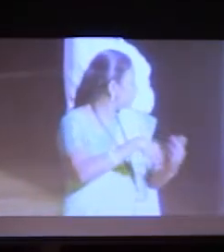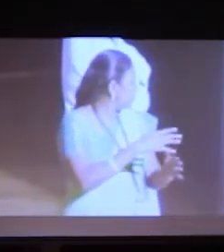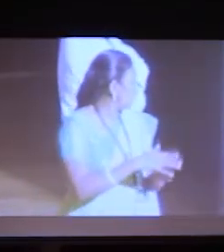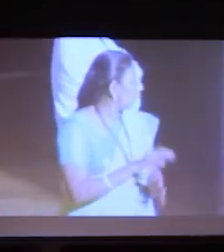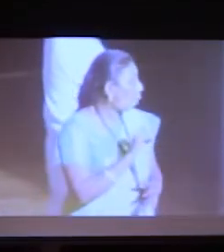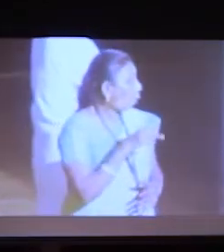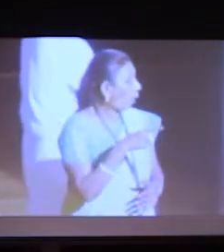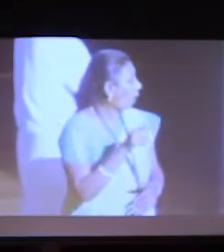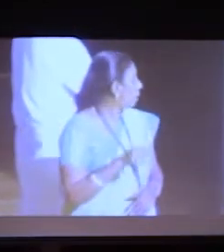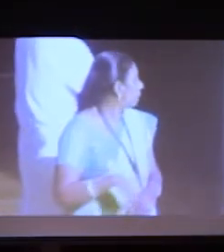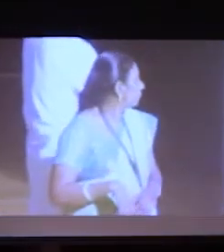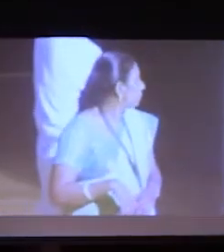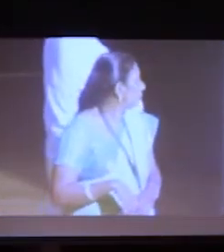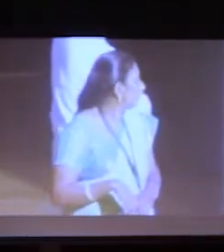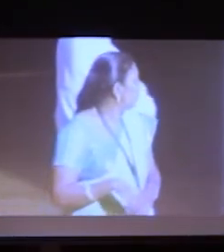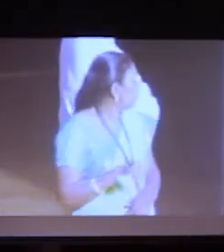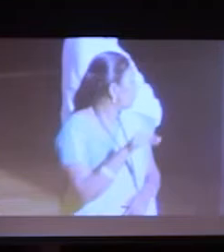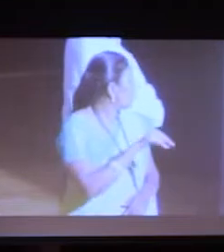ഓക്കേ.